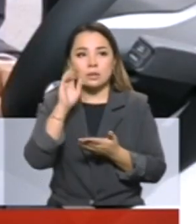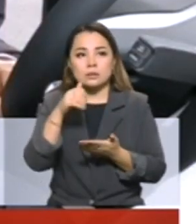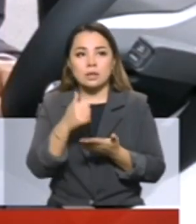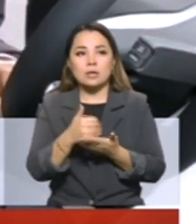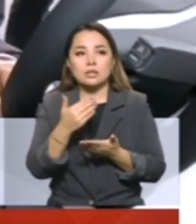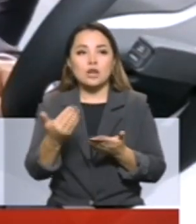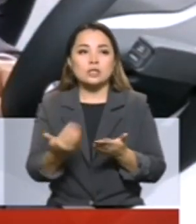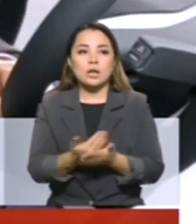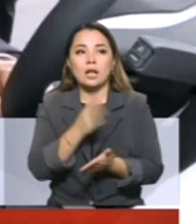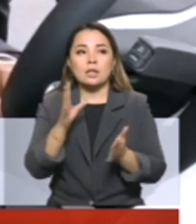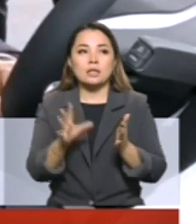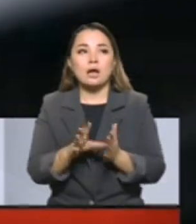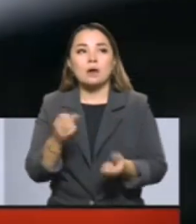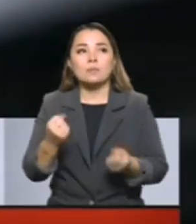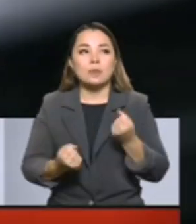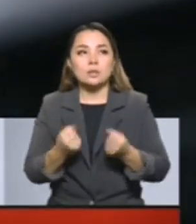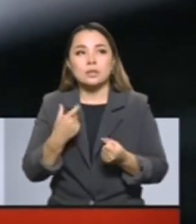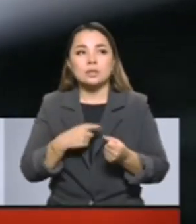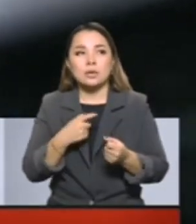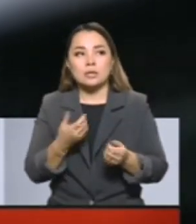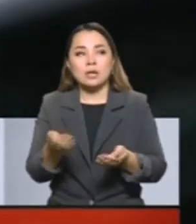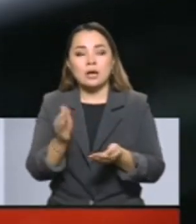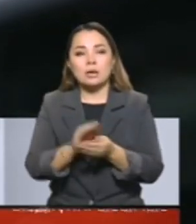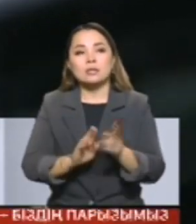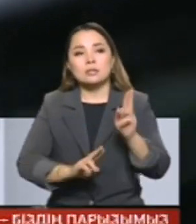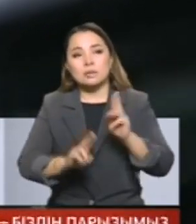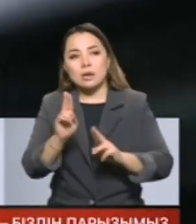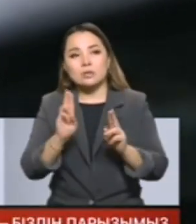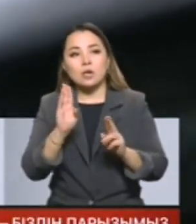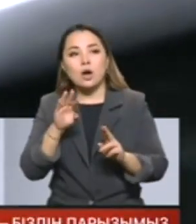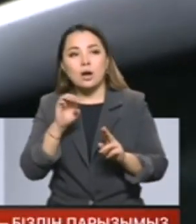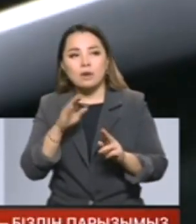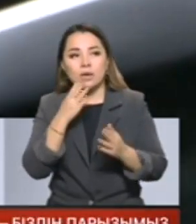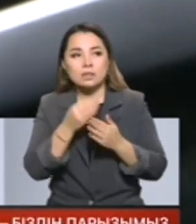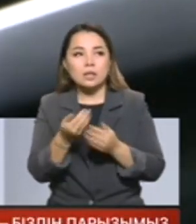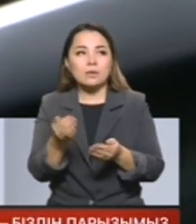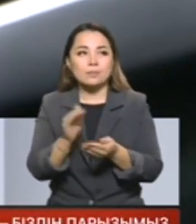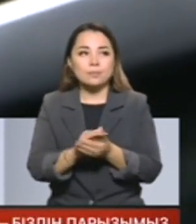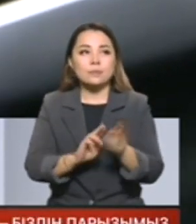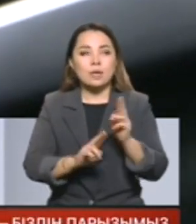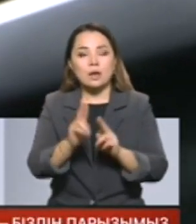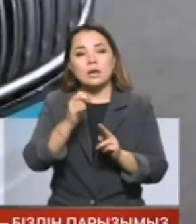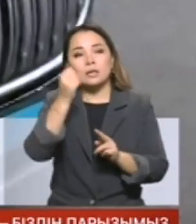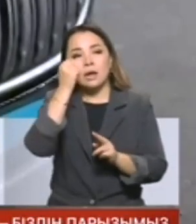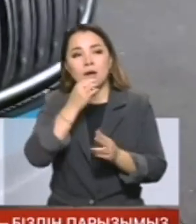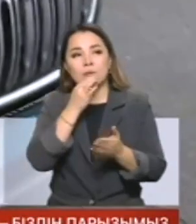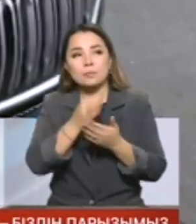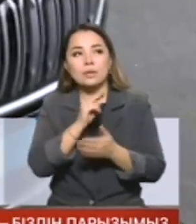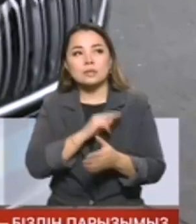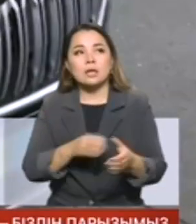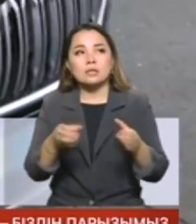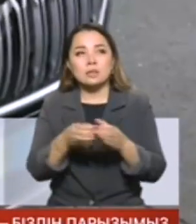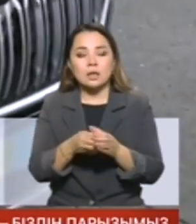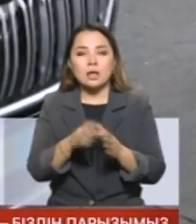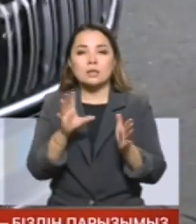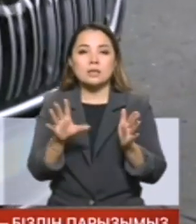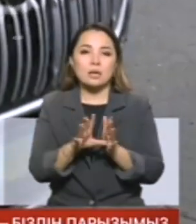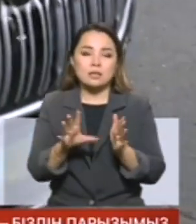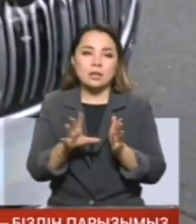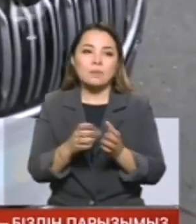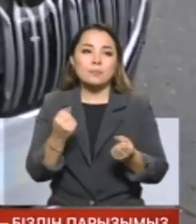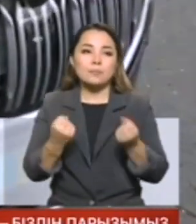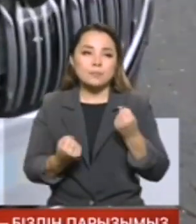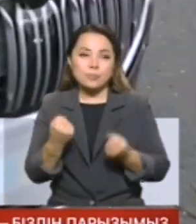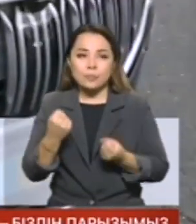басшысына жаңа электрокарды өзі таныстырды. Қасым Жомарт Тоқаев Режеп Тайып Ердоғанға алғыс айтып, әріптесін ток